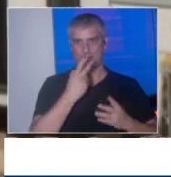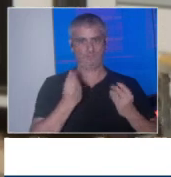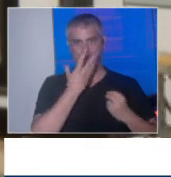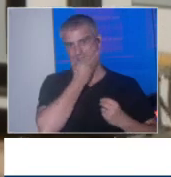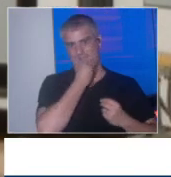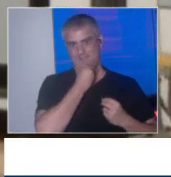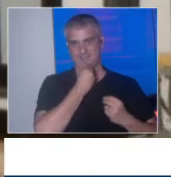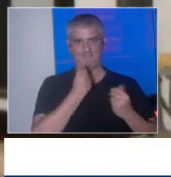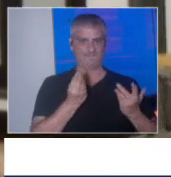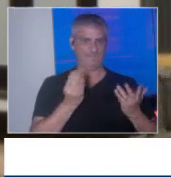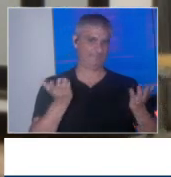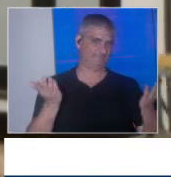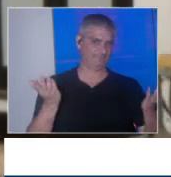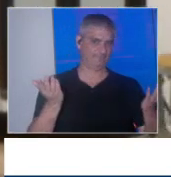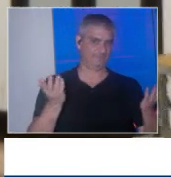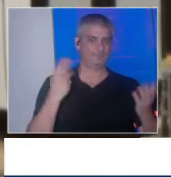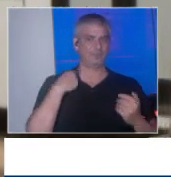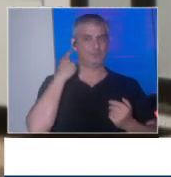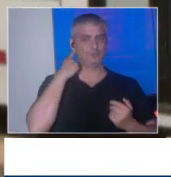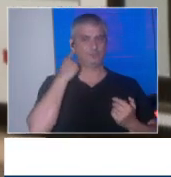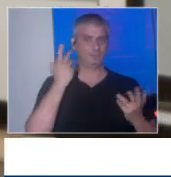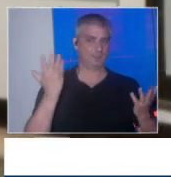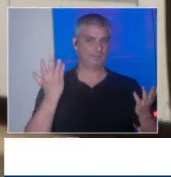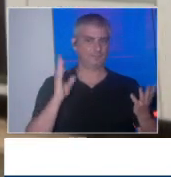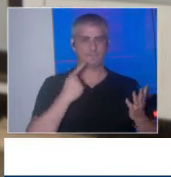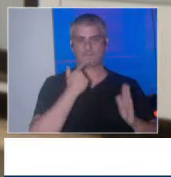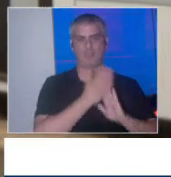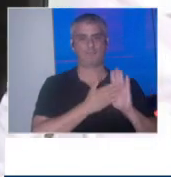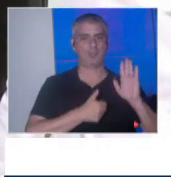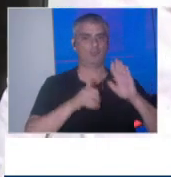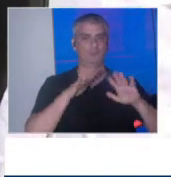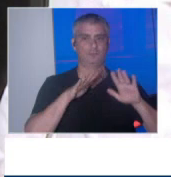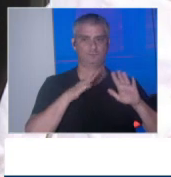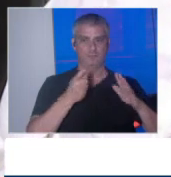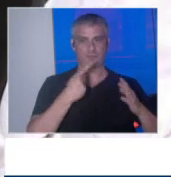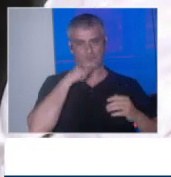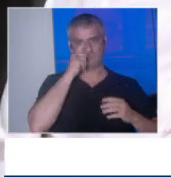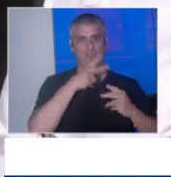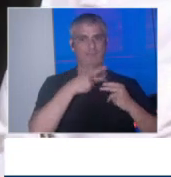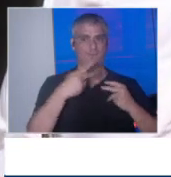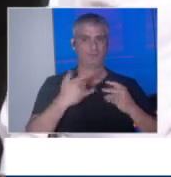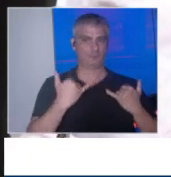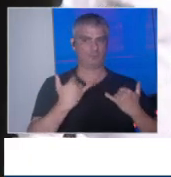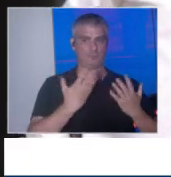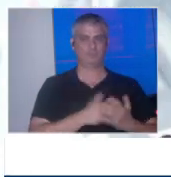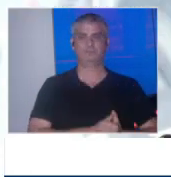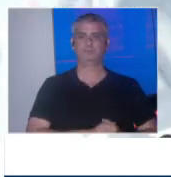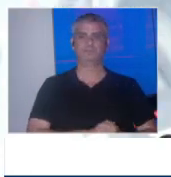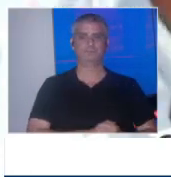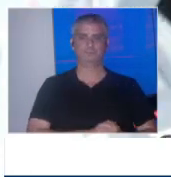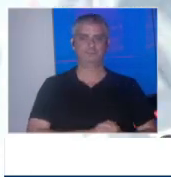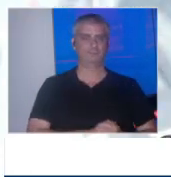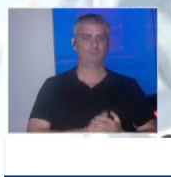היפה הזה ככה ברקע. בואו נשמע קודם כל את הדברים של ראש הממשלה מתגאה בפרויקט הזה שמשיקים היום. כל האזרחים, כולם בעצם נגענו.